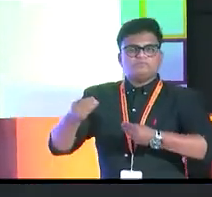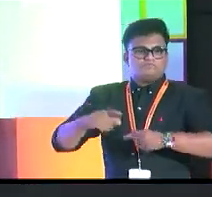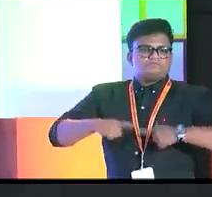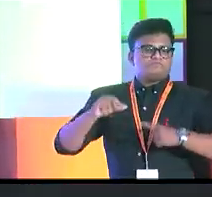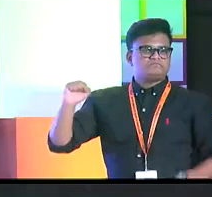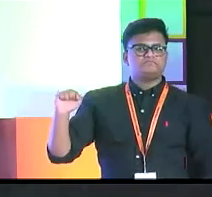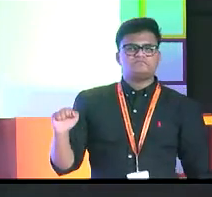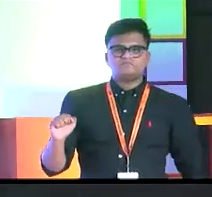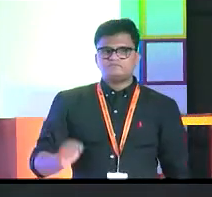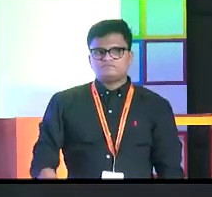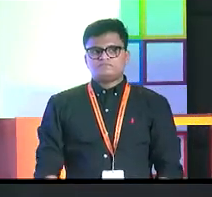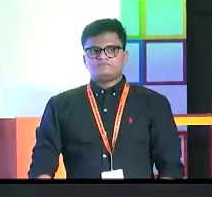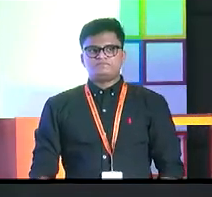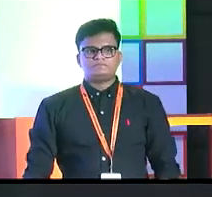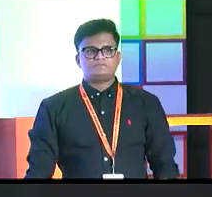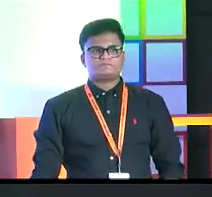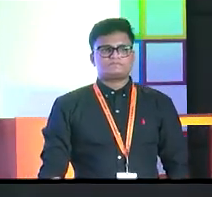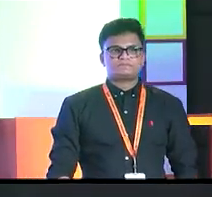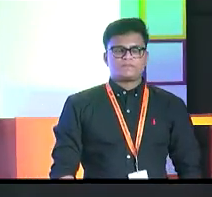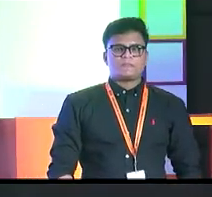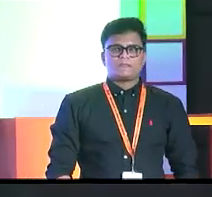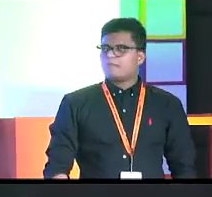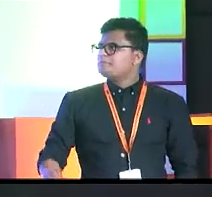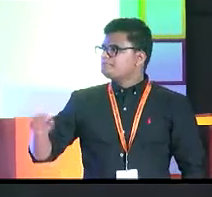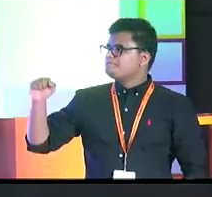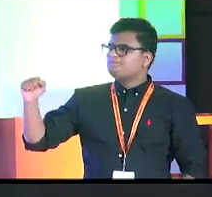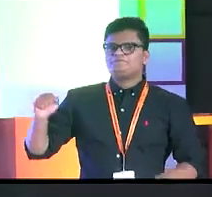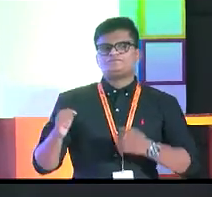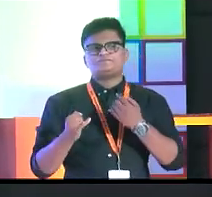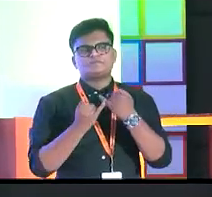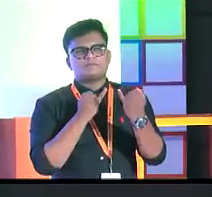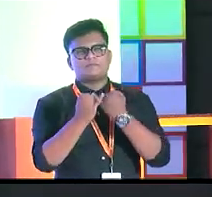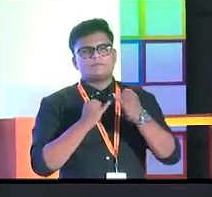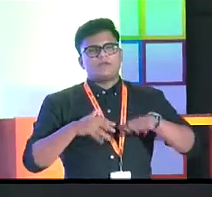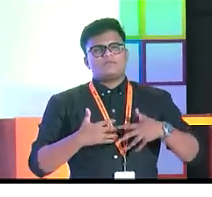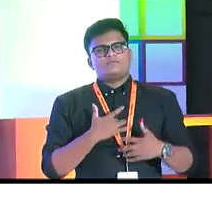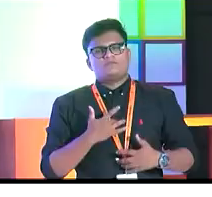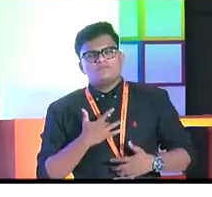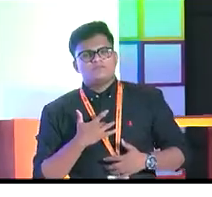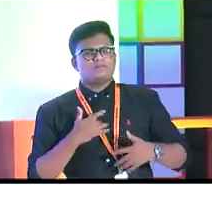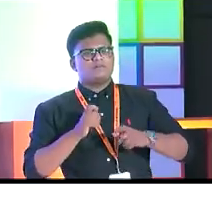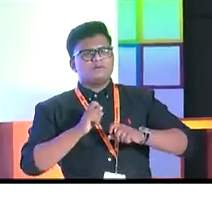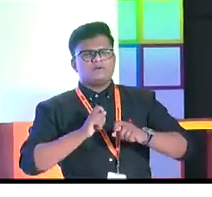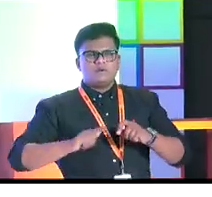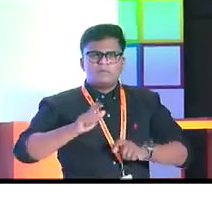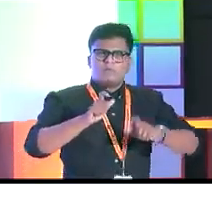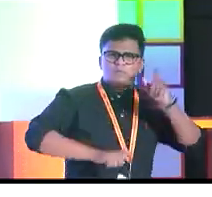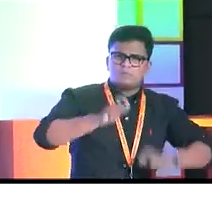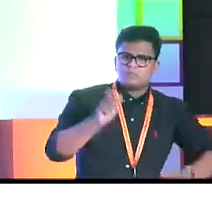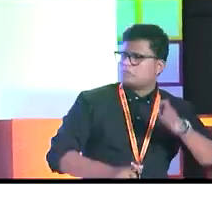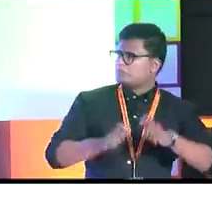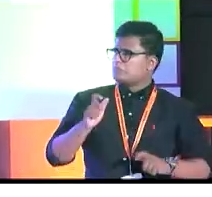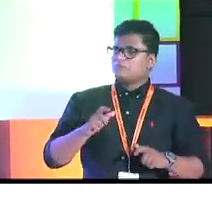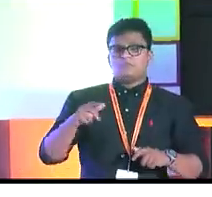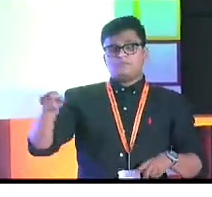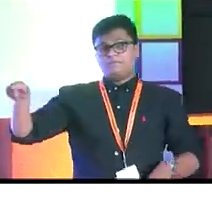दिस इज द स्टोरी ऑफ होप आई फील हम सभी लोग और शायद इसीलिए दो दिन मेरे लिए